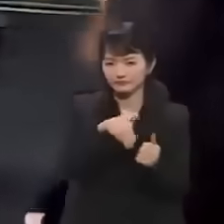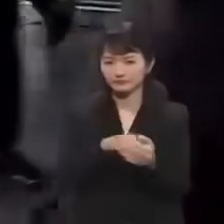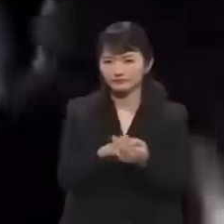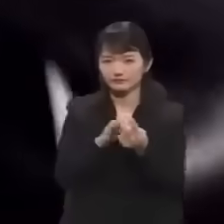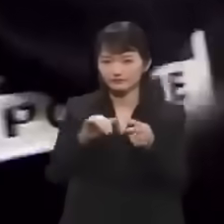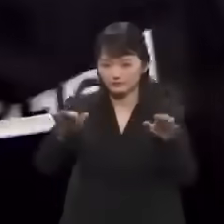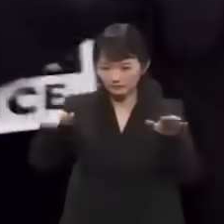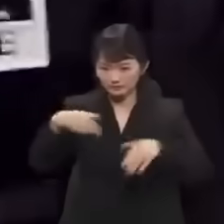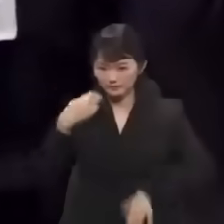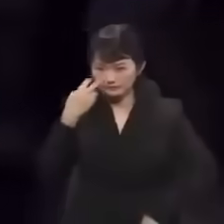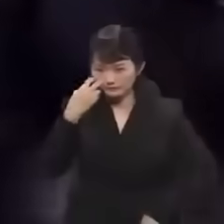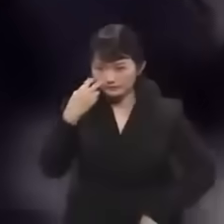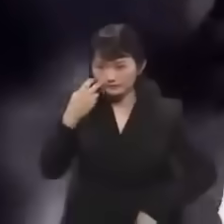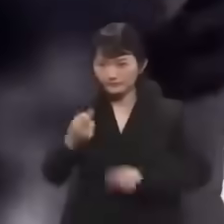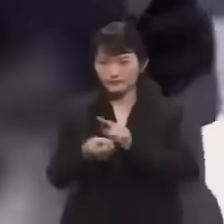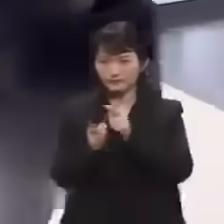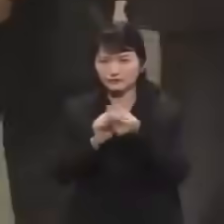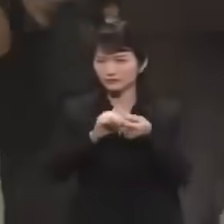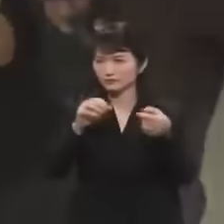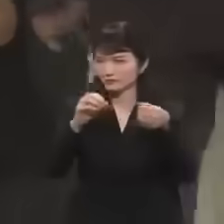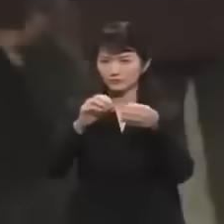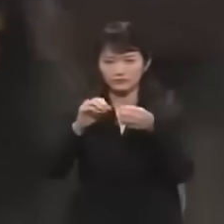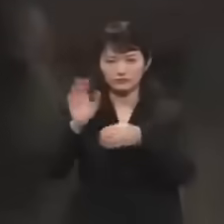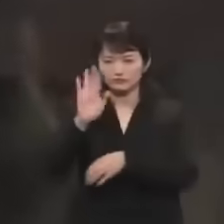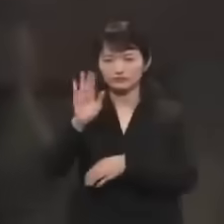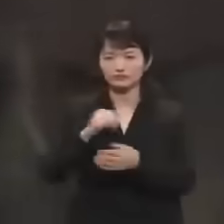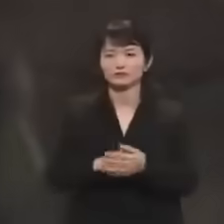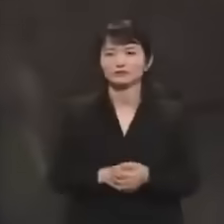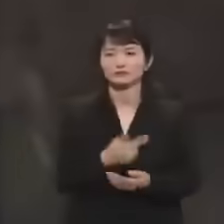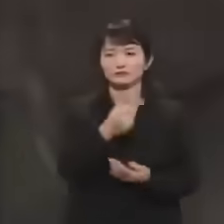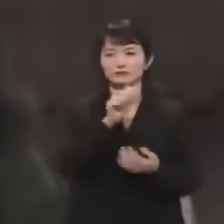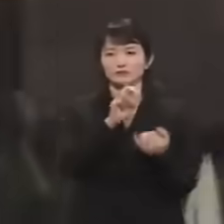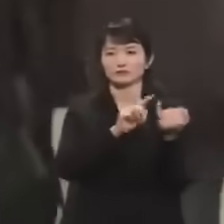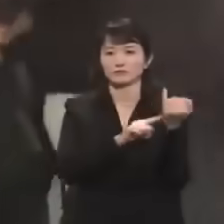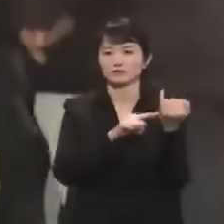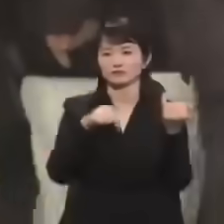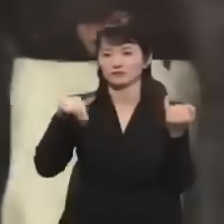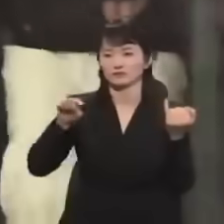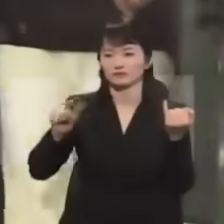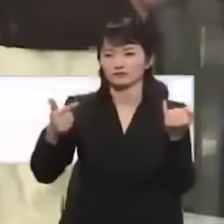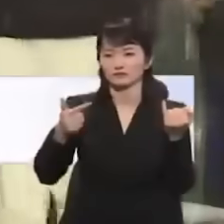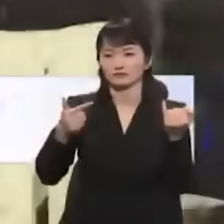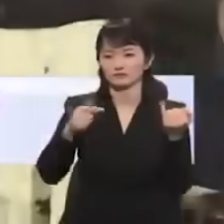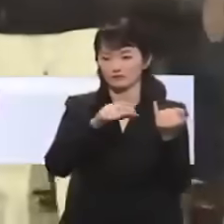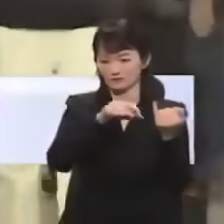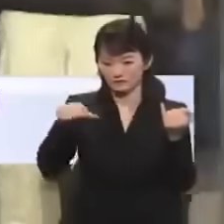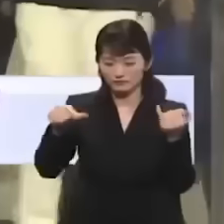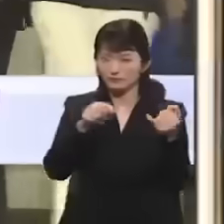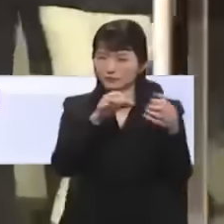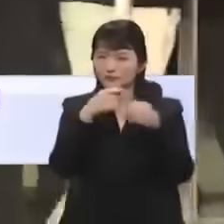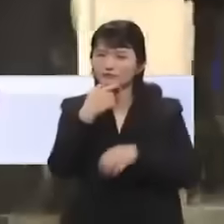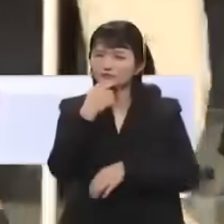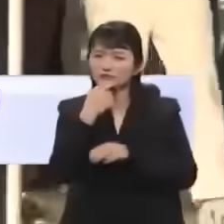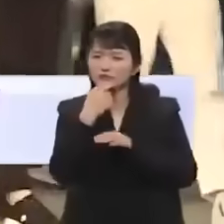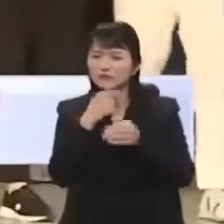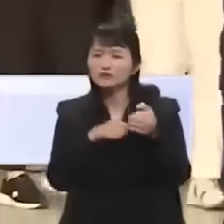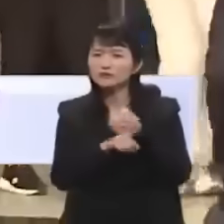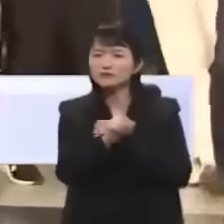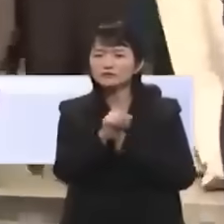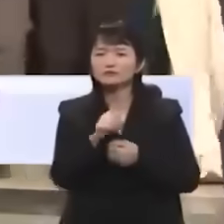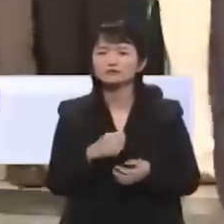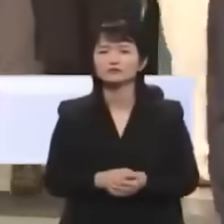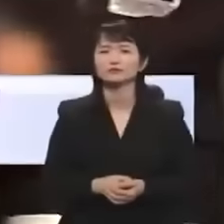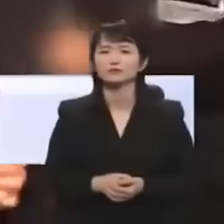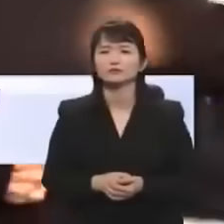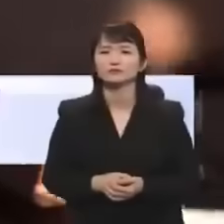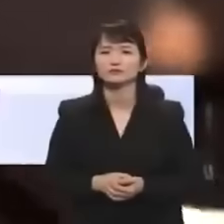내내 두 사람은 전혀 대화를 나누지 않았다고 하는데 왜 남현이 씨가 두 사람 간의 대화를 거부했는지 대질 신문 자체가